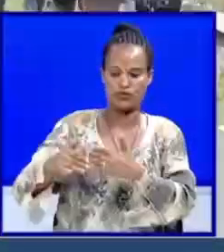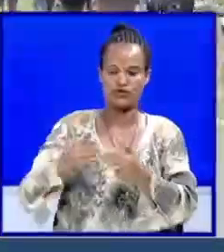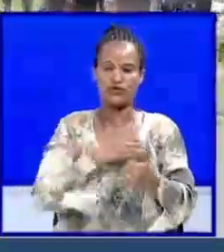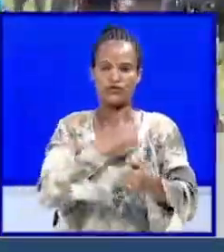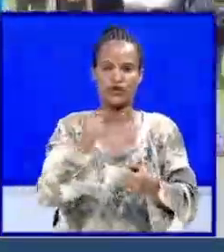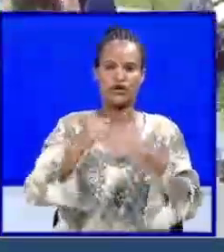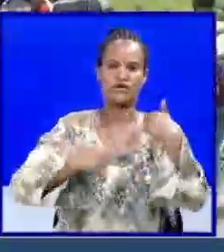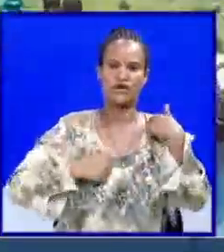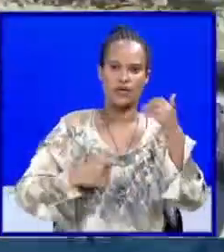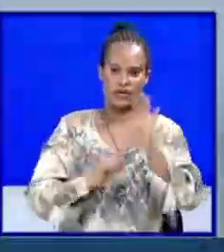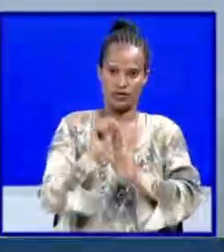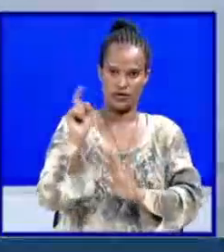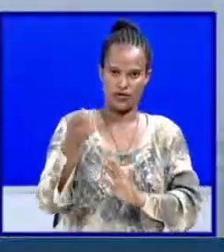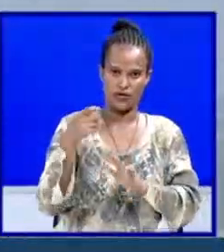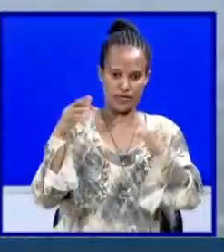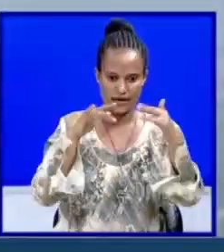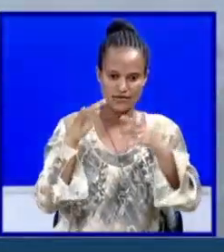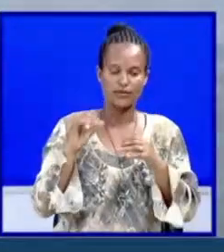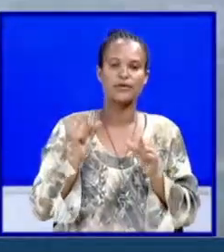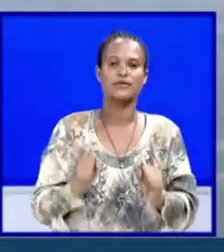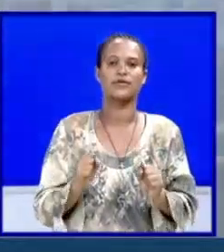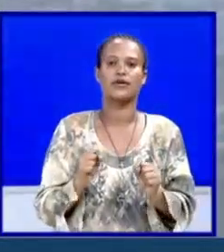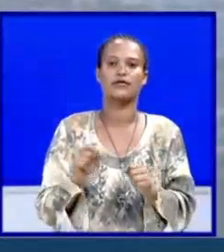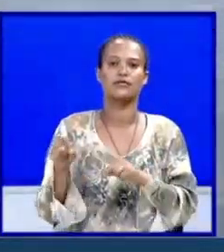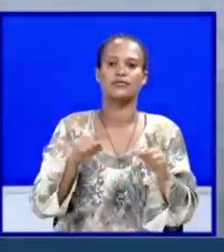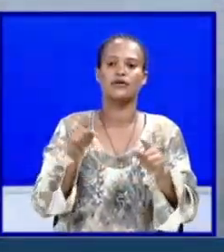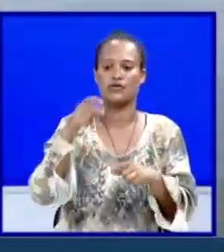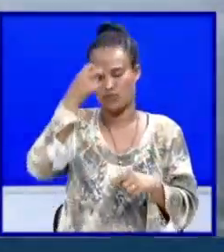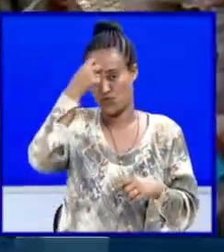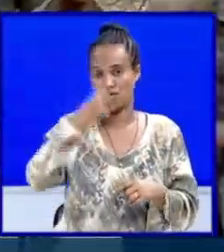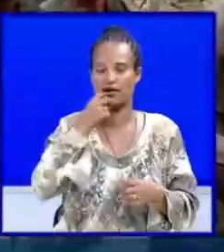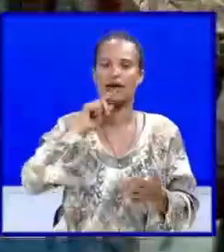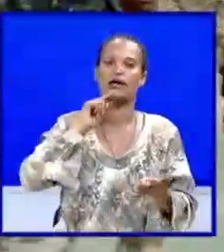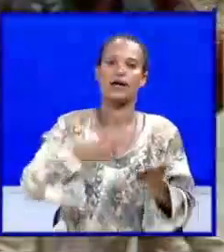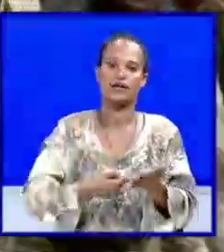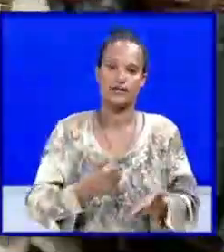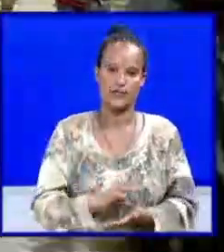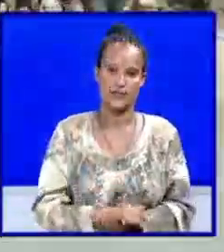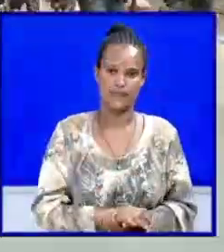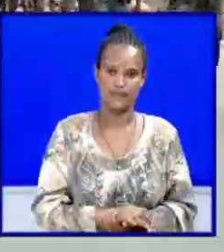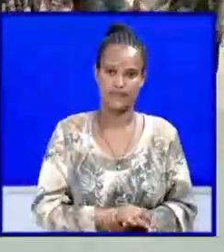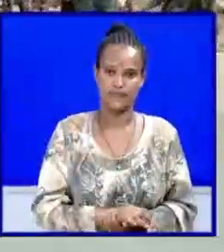ኣብ ጎኒ ጅግና ሰራዊት ትግራይ ኮይኖም ቃልሶም ከም ዘሐይዱ ድማ እቶም ወለዲ ኣረጋጊፆም